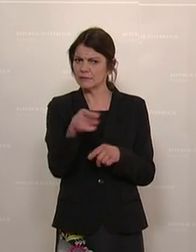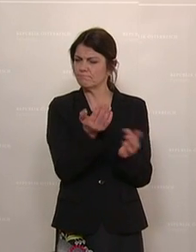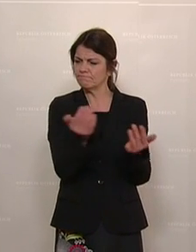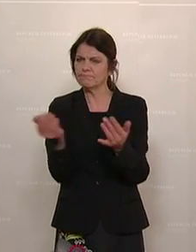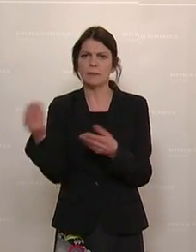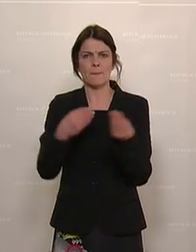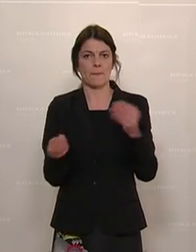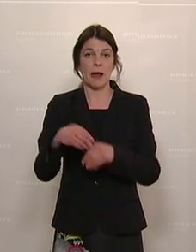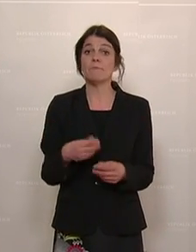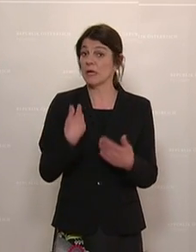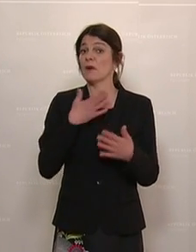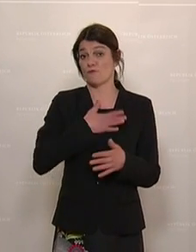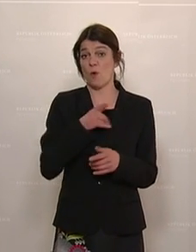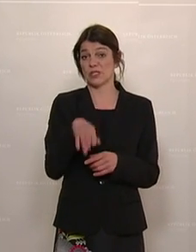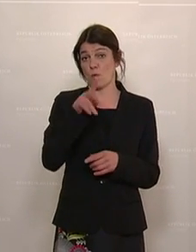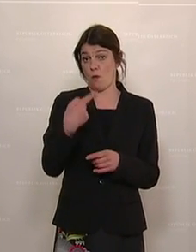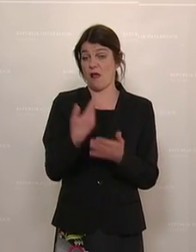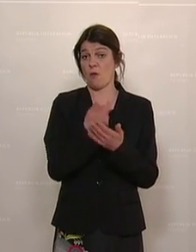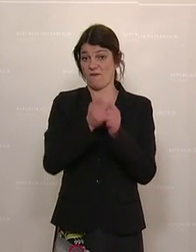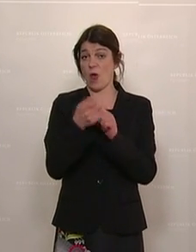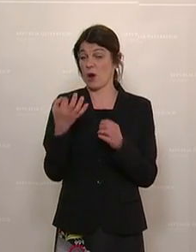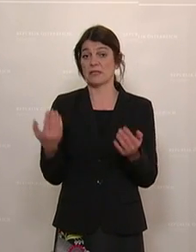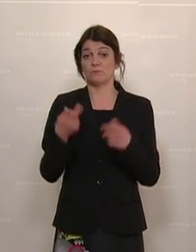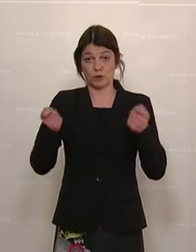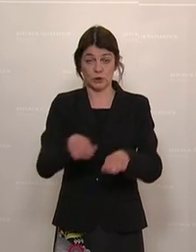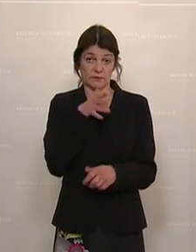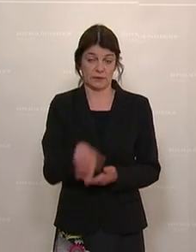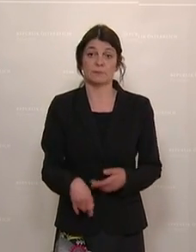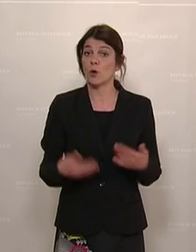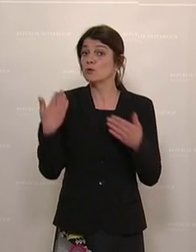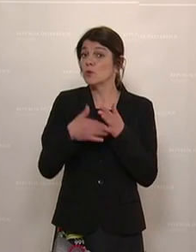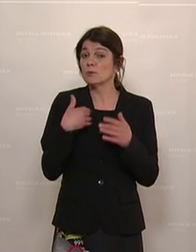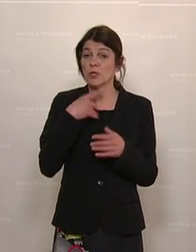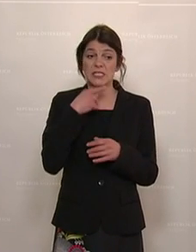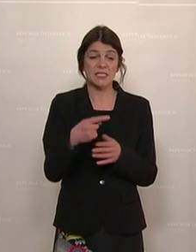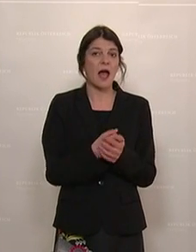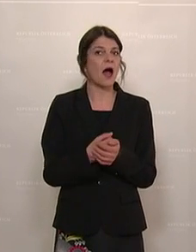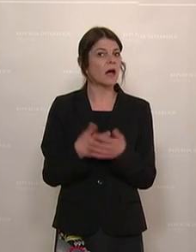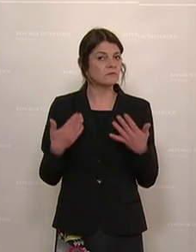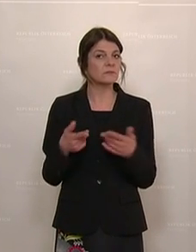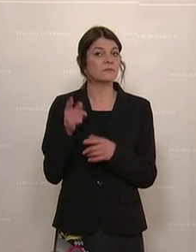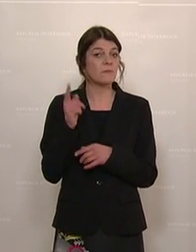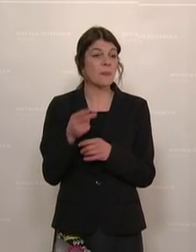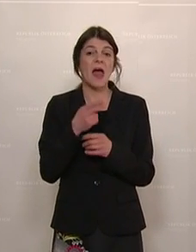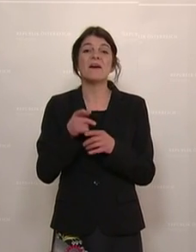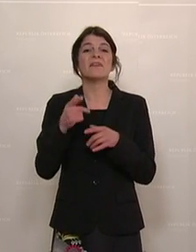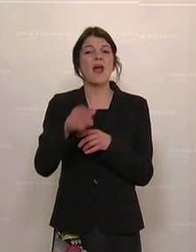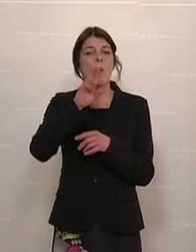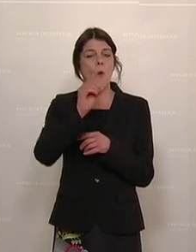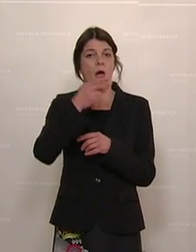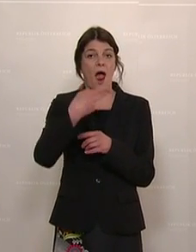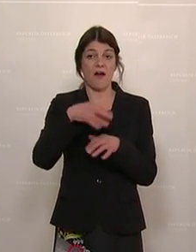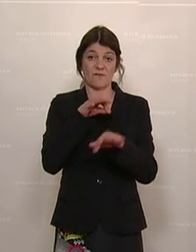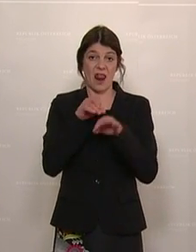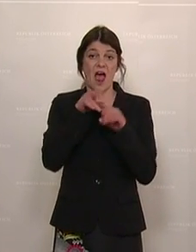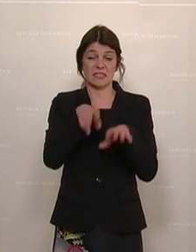froh, dass wir diese UG-Novelle heute beschließen. Und zum Schluss möchte ich noch sagen, die ÖH-Wahl ist vom 18. bis 20. Mai. Ist leider